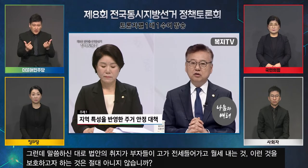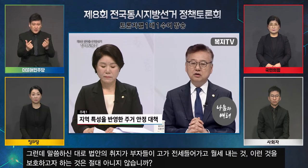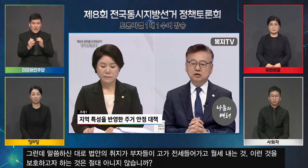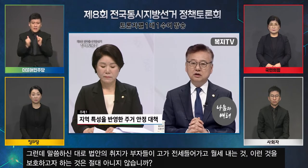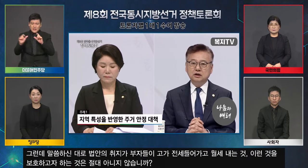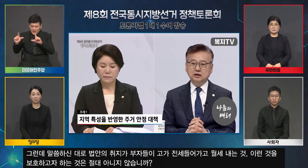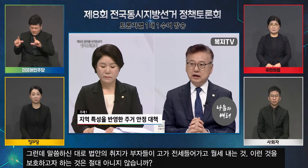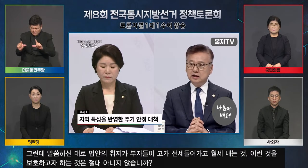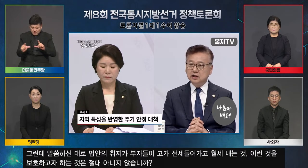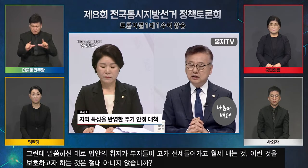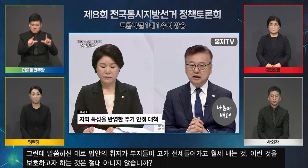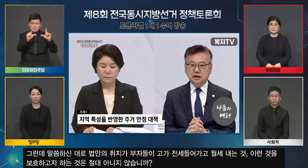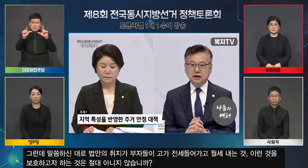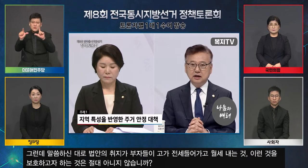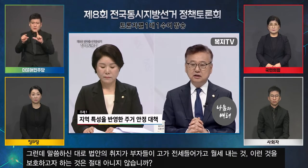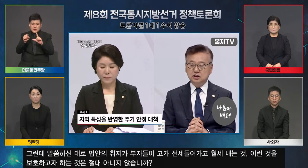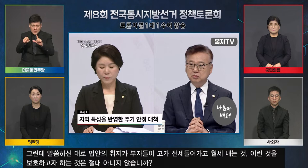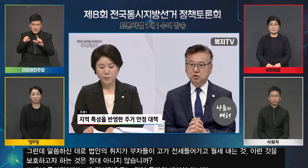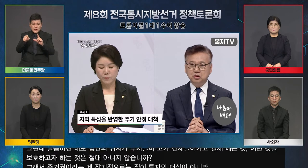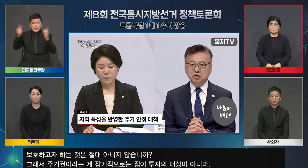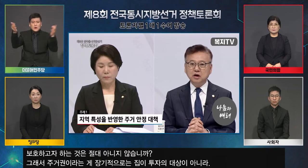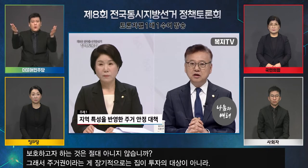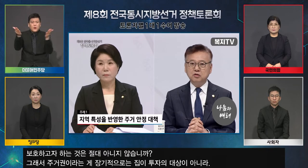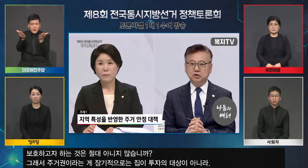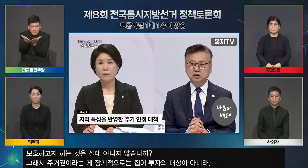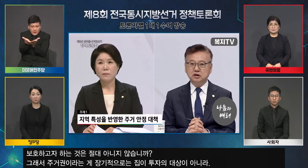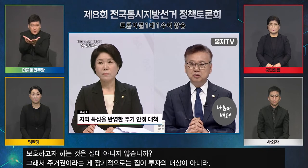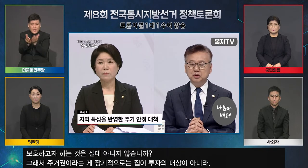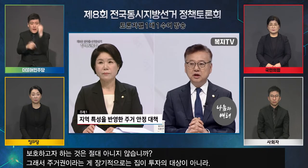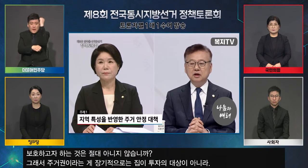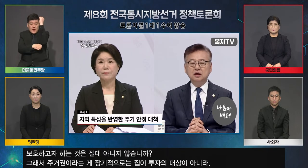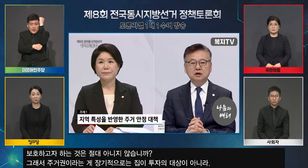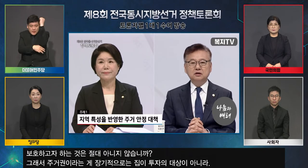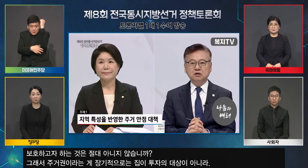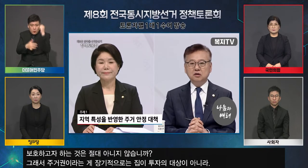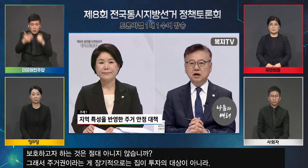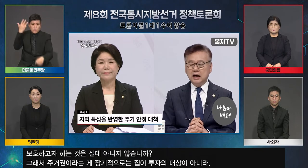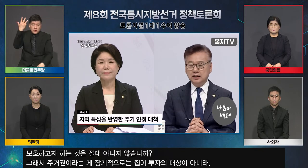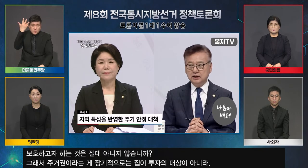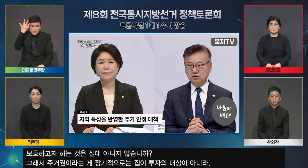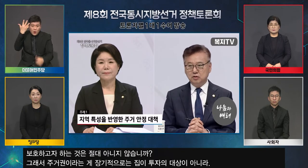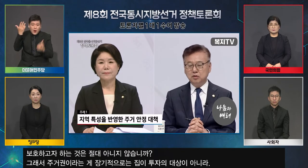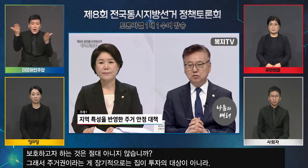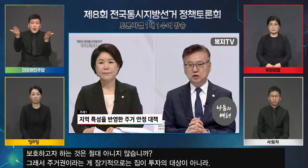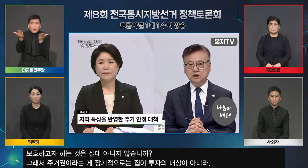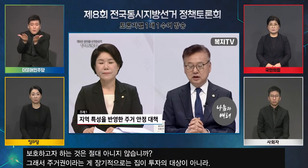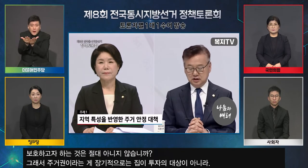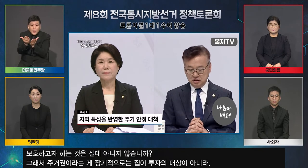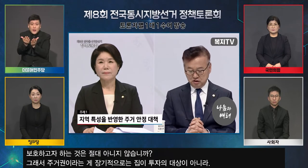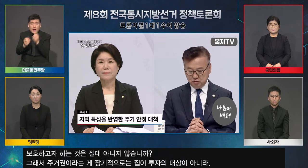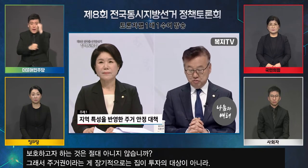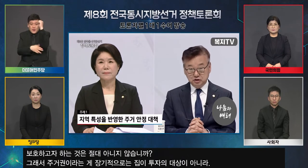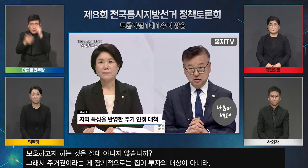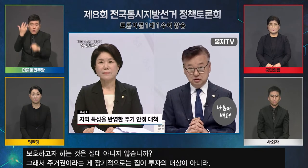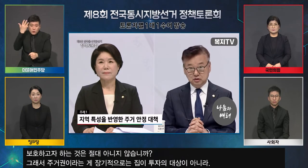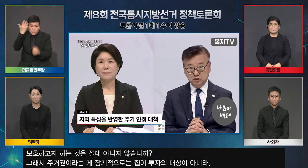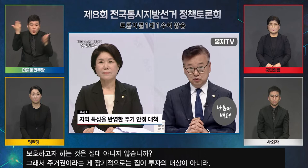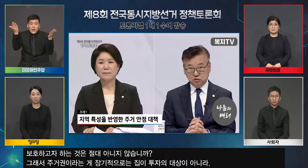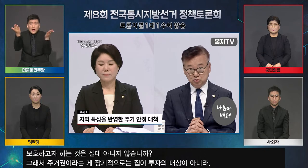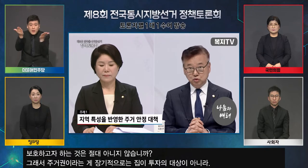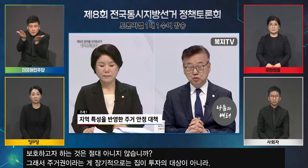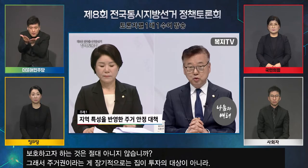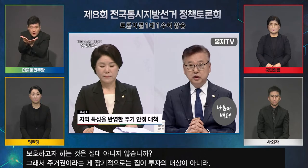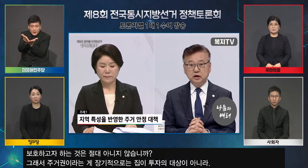주거의 어떤 대상이 된다라는 기본 철학을 갖고 있기 때문에 그 철학 안에서 우리가 법을